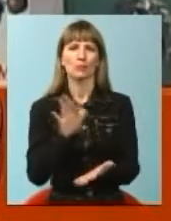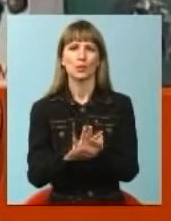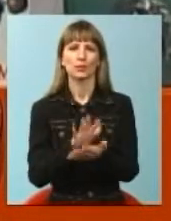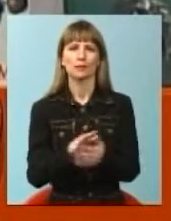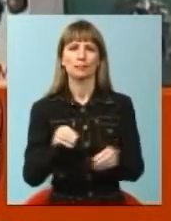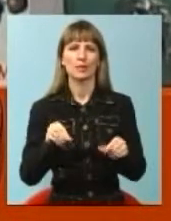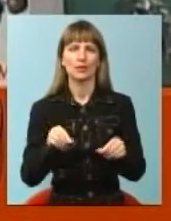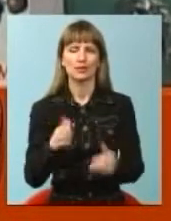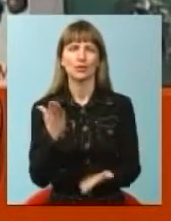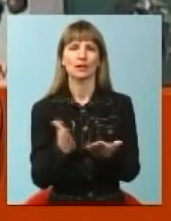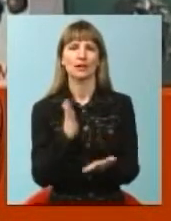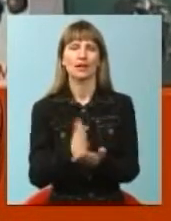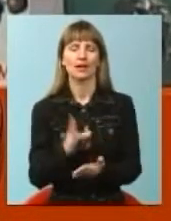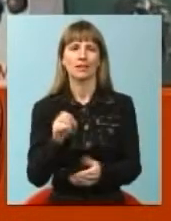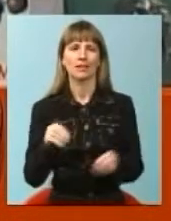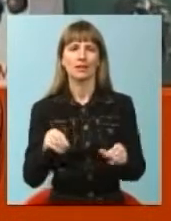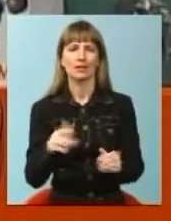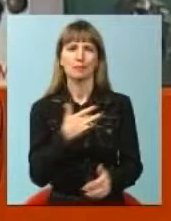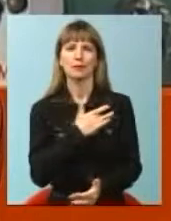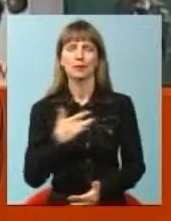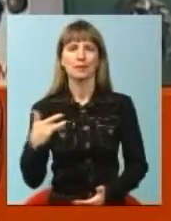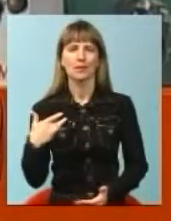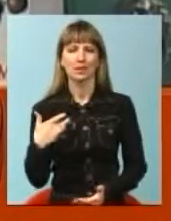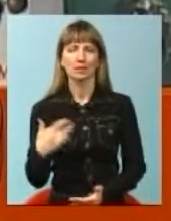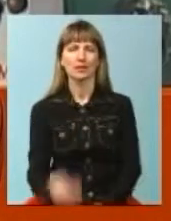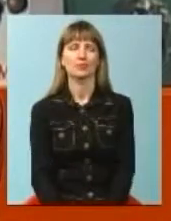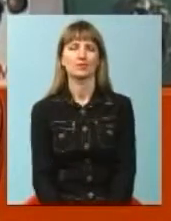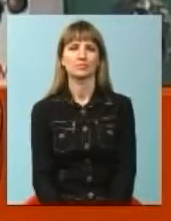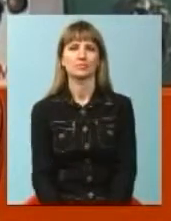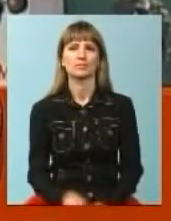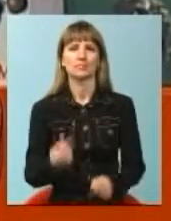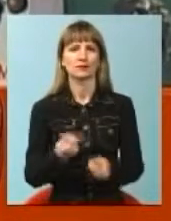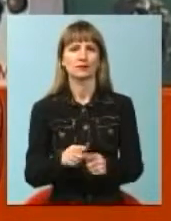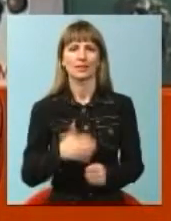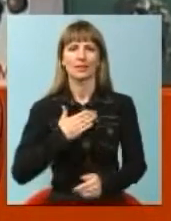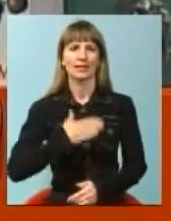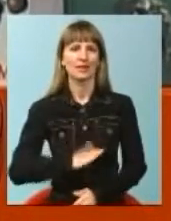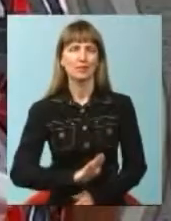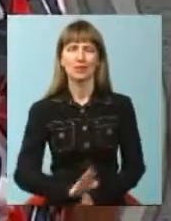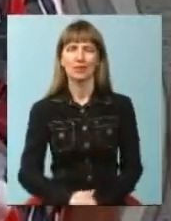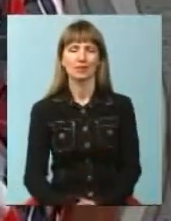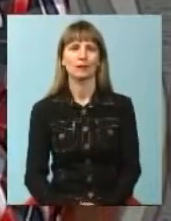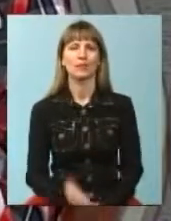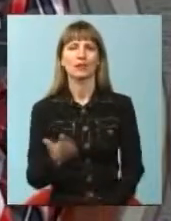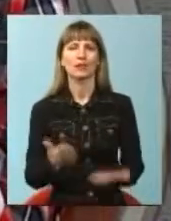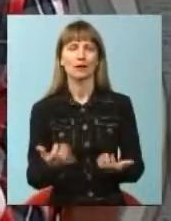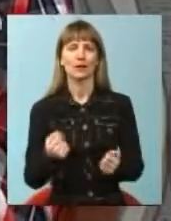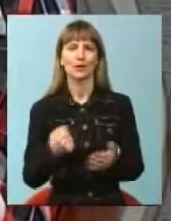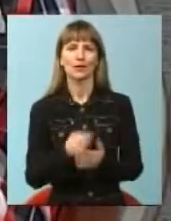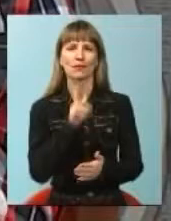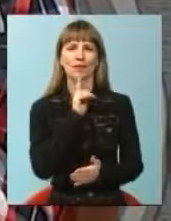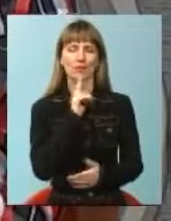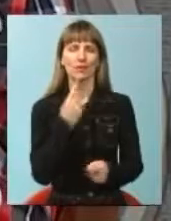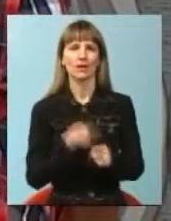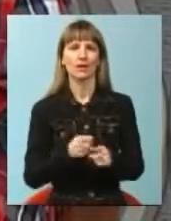якщо є пісок взагалі на землі, та пил. Це дуже неприємно. Якщо брати до уваги